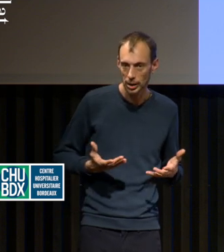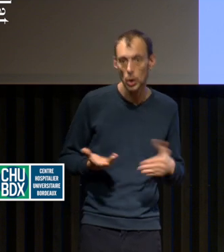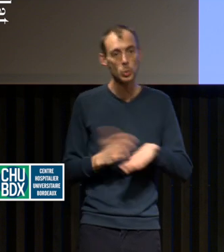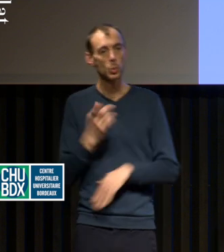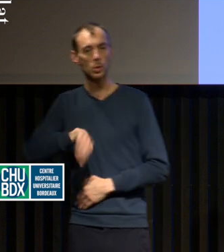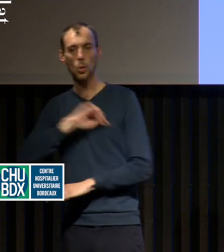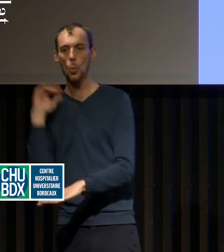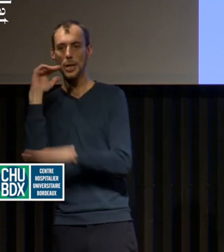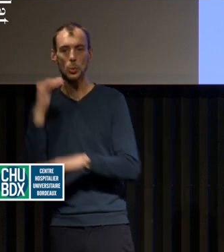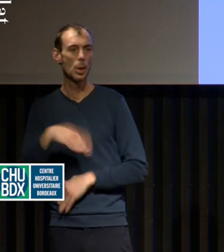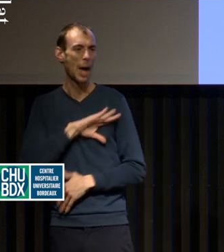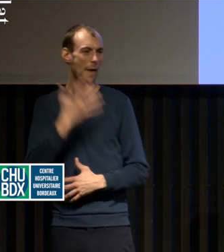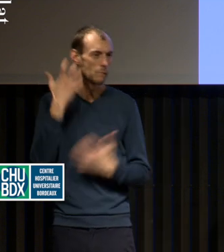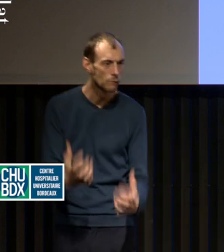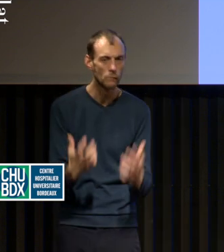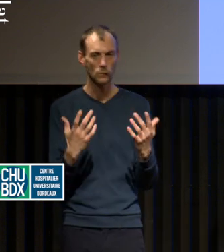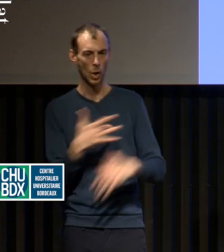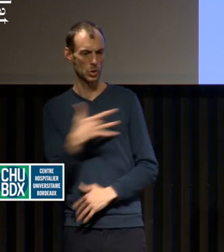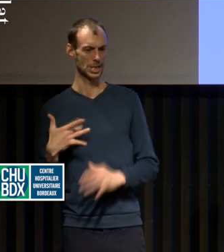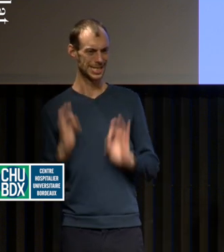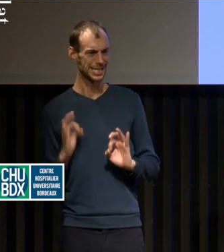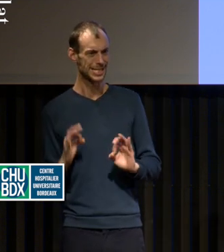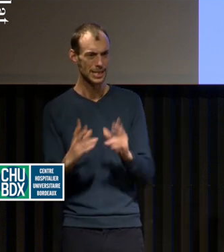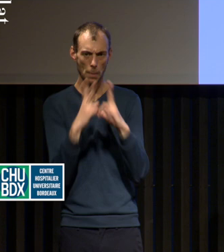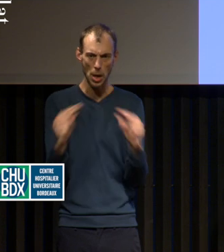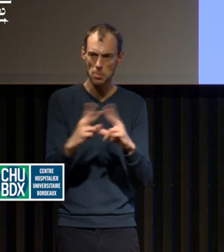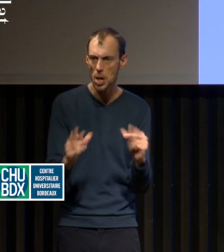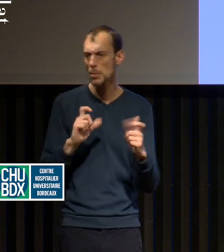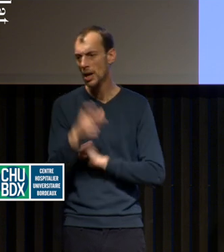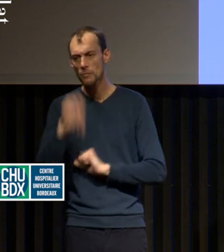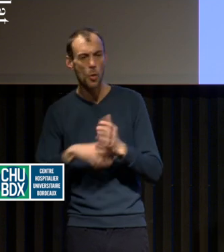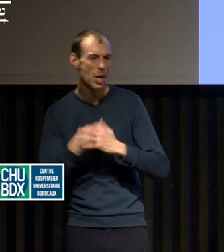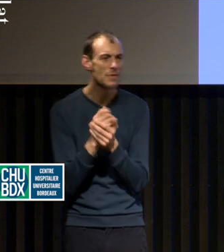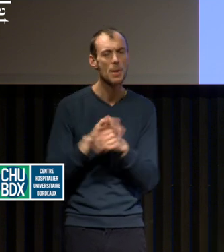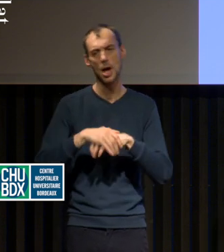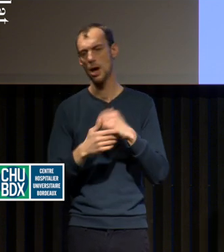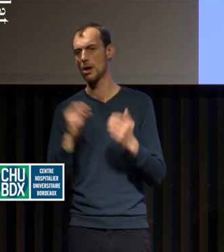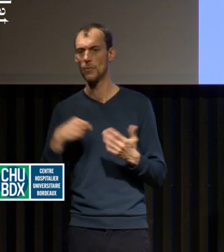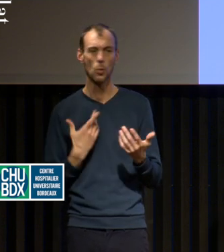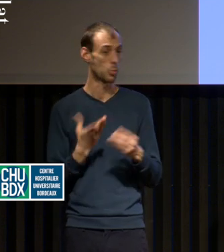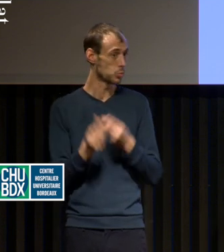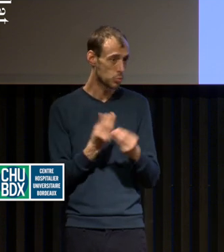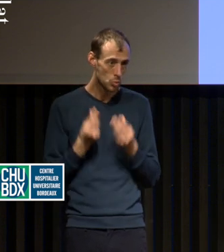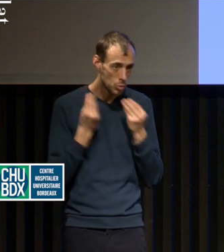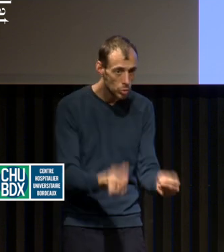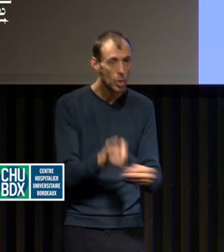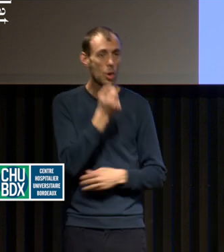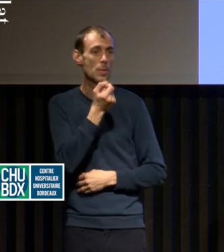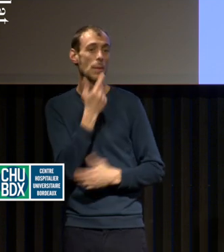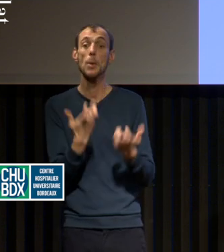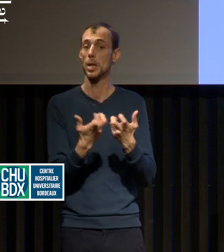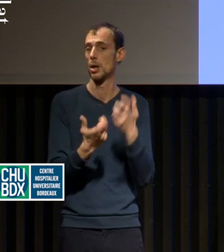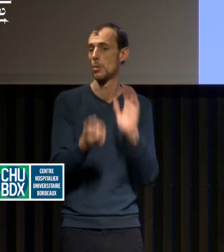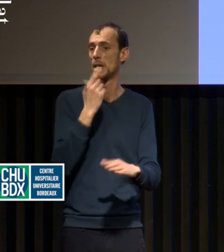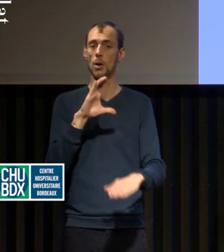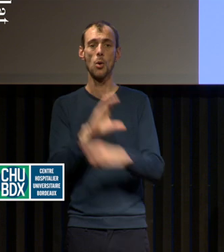combattre ça par des mesures hygiéniques, se laver les mains, par des traitements, des antibiotiques.